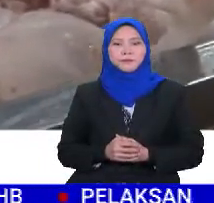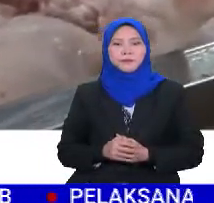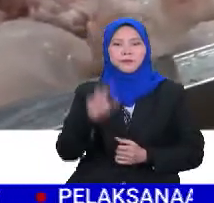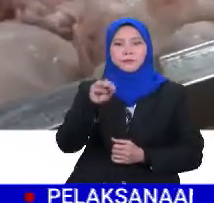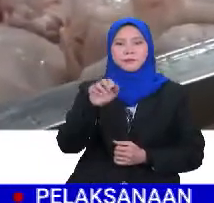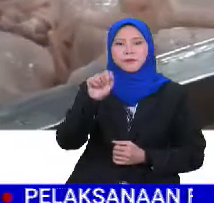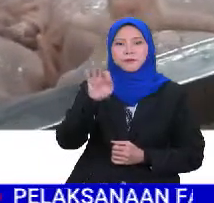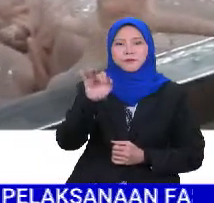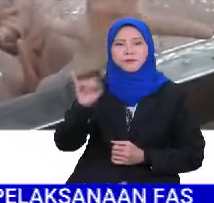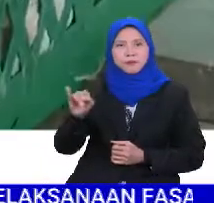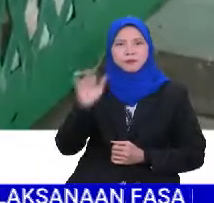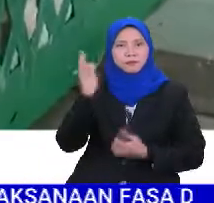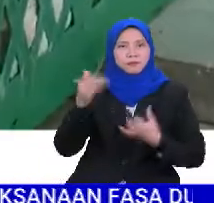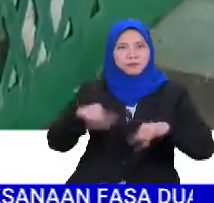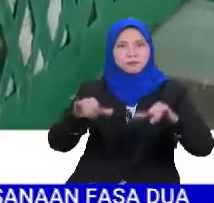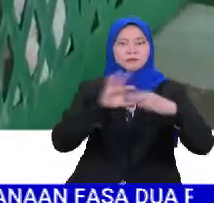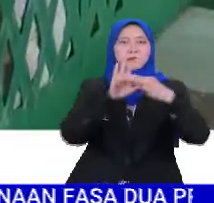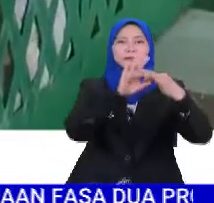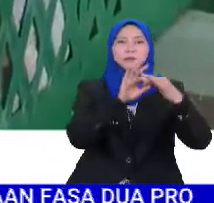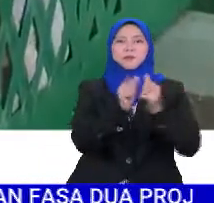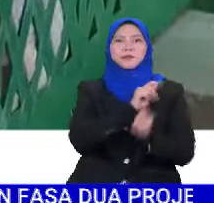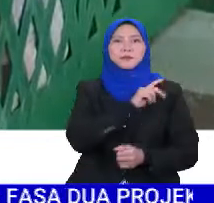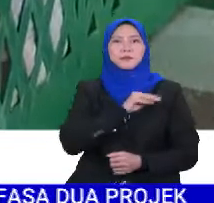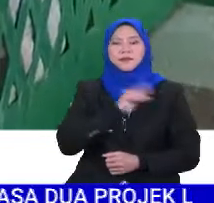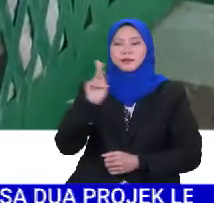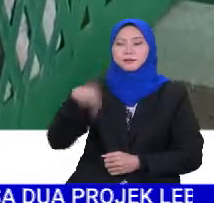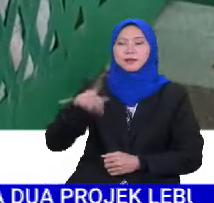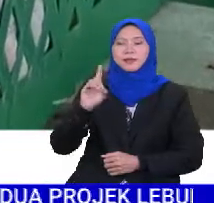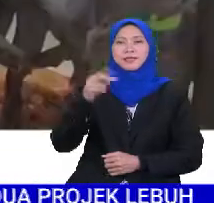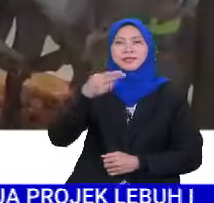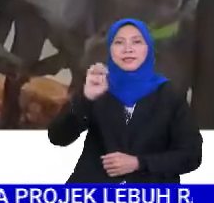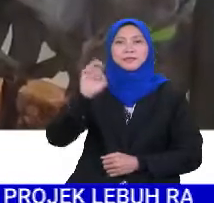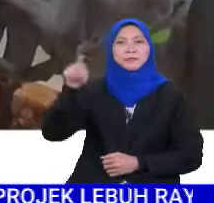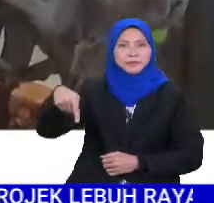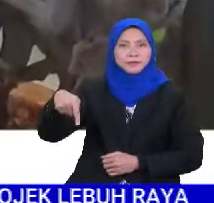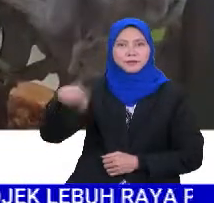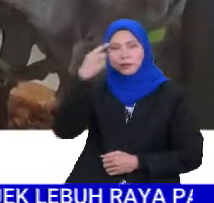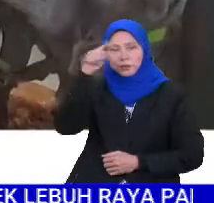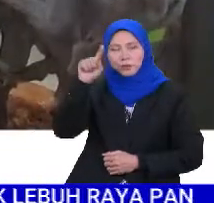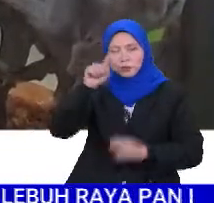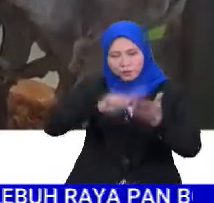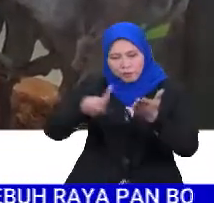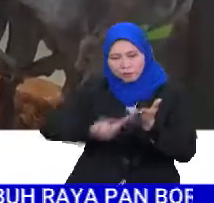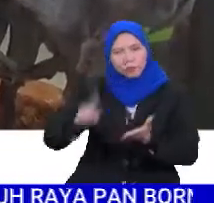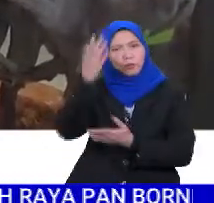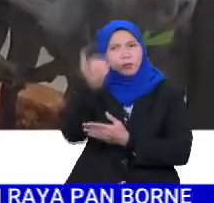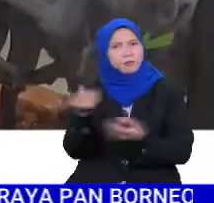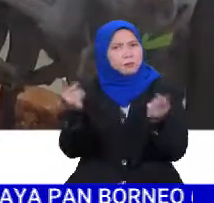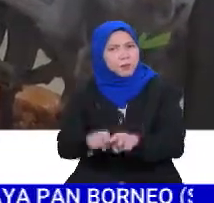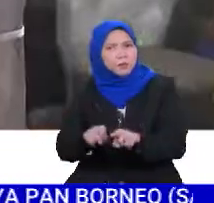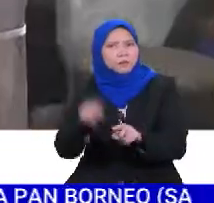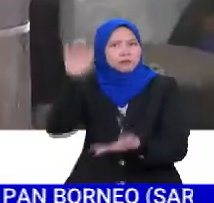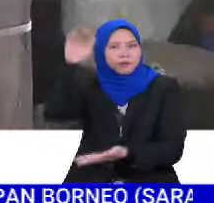Mafi juga katanya sedang bekerjasama dengan Kementerian Perdagangan Dalam Negeri dan Hal Ehwal Pengguna untuk meneliti mengapa perkara itu